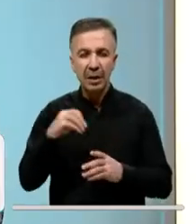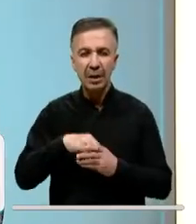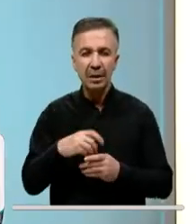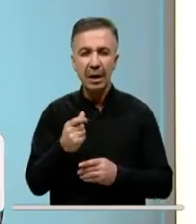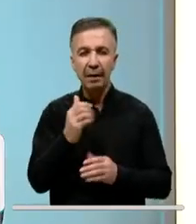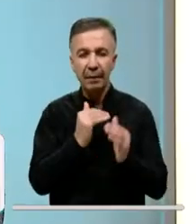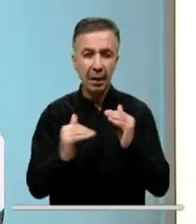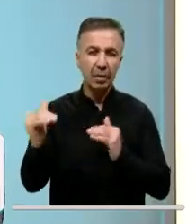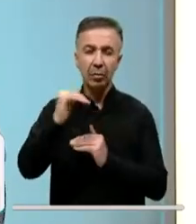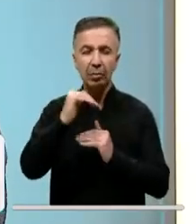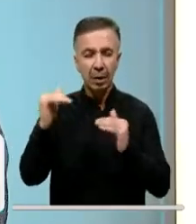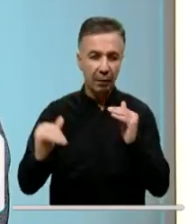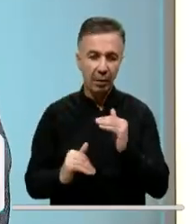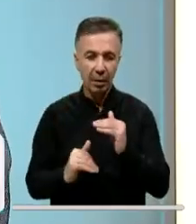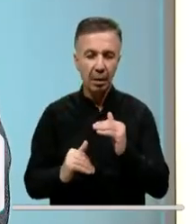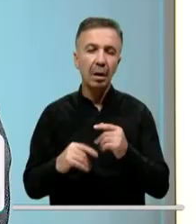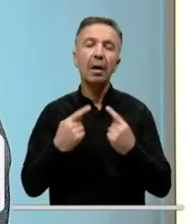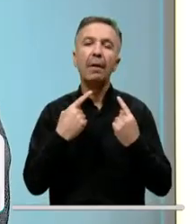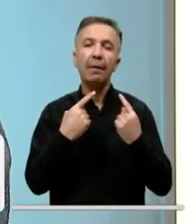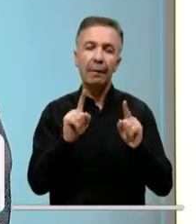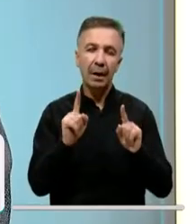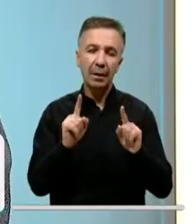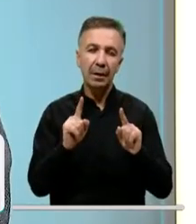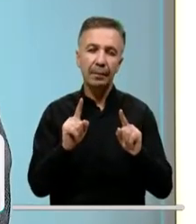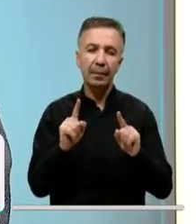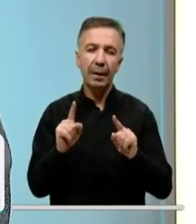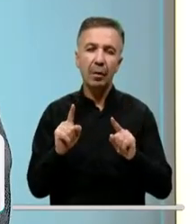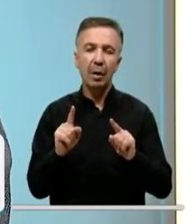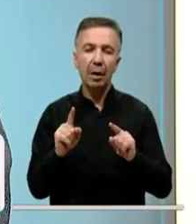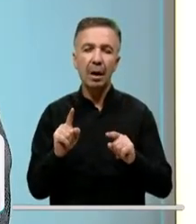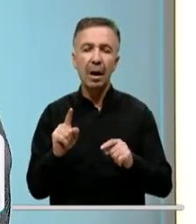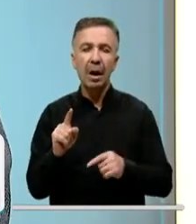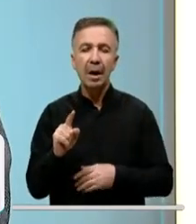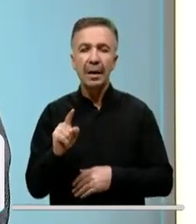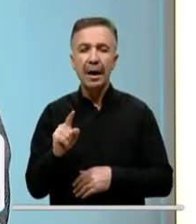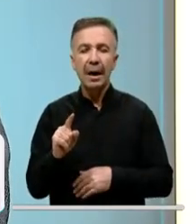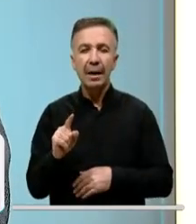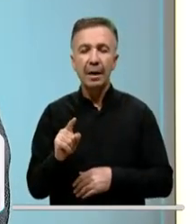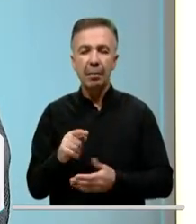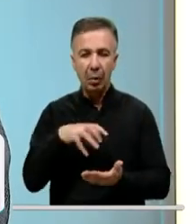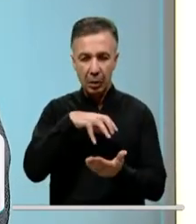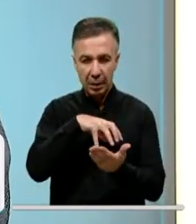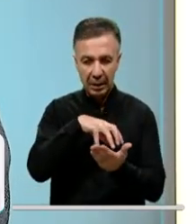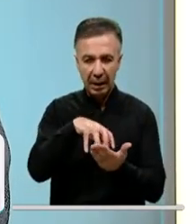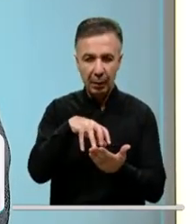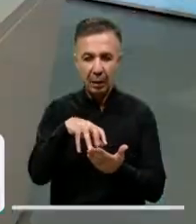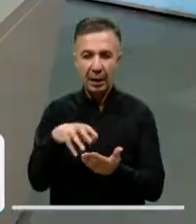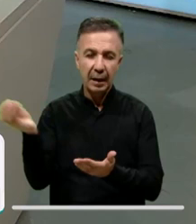enflasyonda meydana gelen farkı ana paranın üzerine koyarak borcunu ödemelidir.